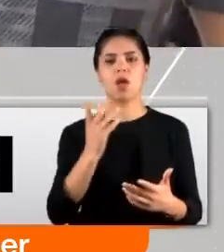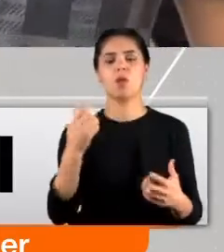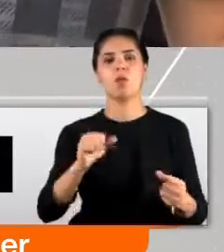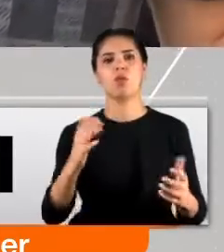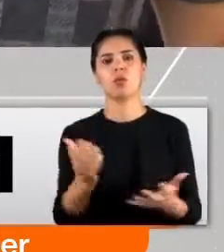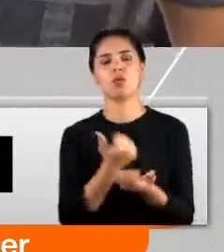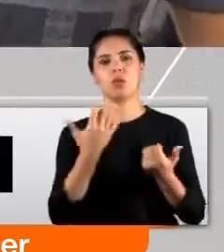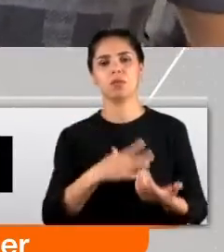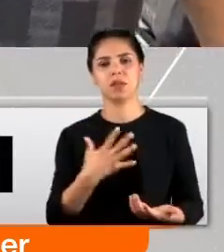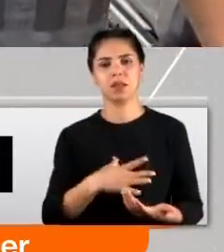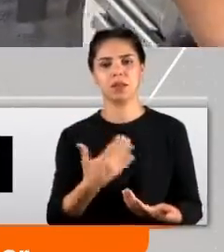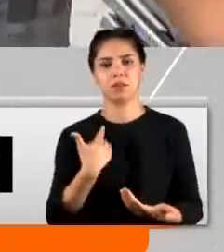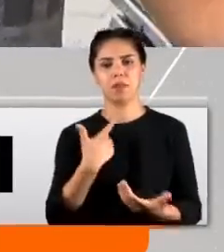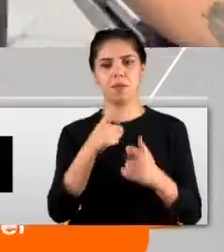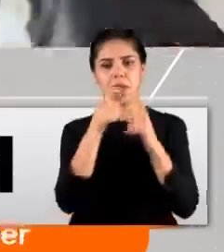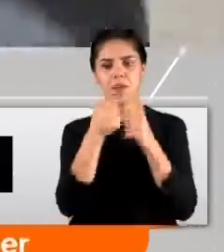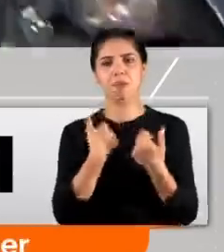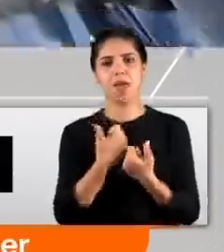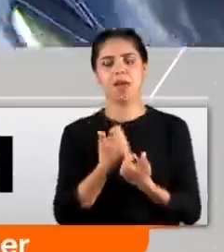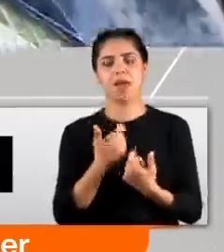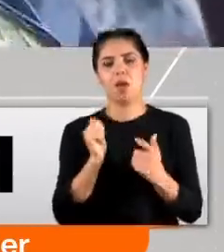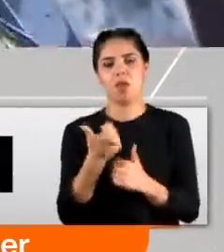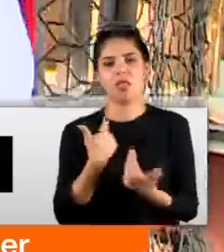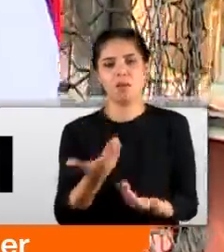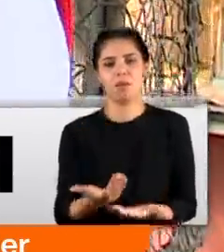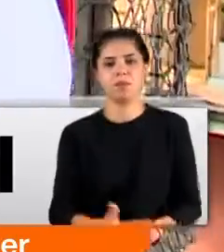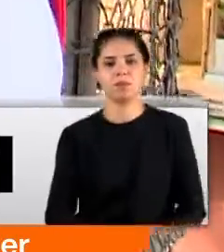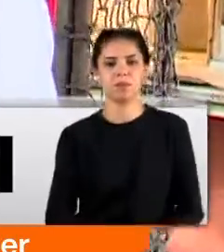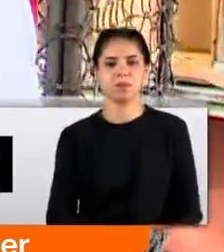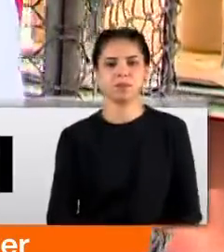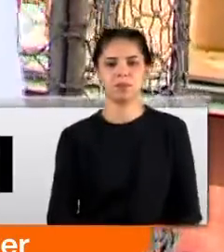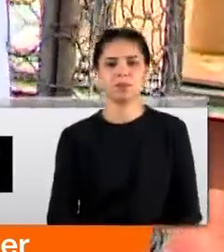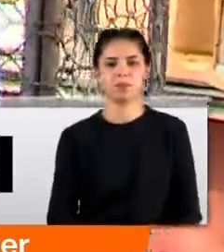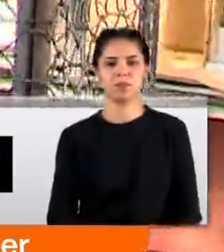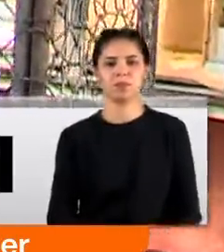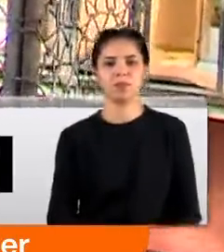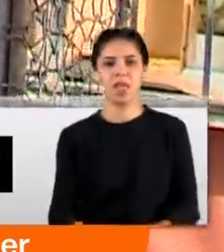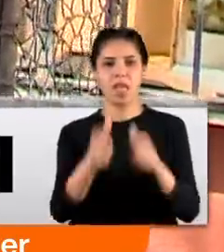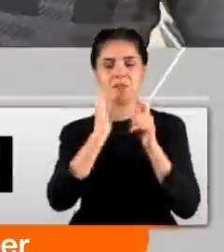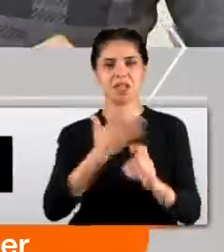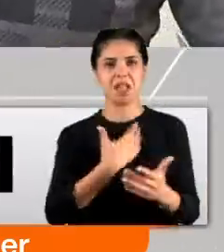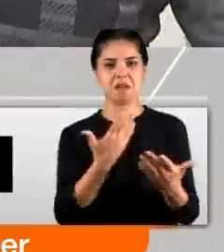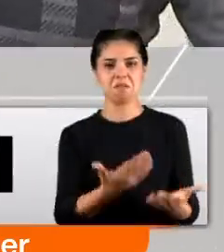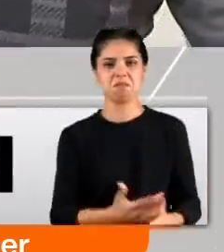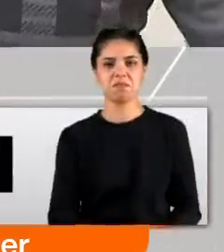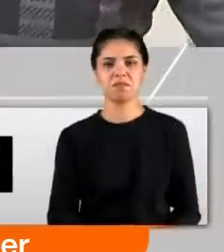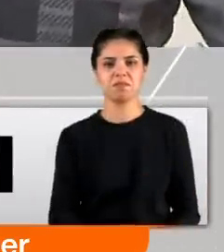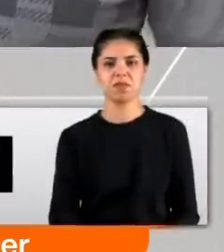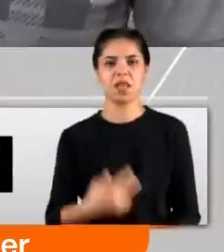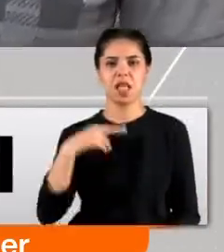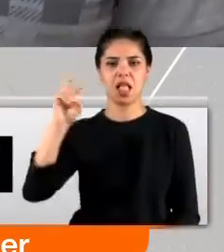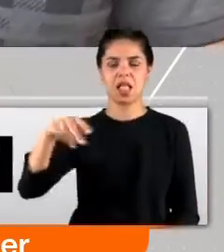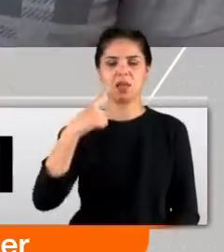kurtarmak istediniz. Yani, tabii ki de. Benim önemli olan ben buradan ekmek yiyorum ben bu motorda. Siz de böyle bir arkadaşı. Ekmeğine sahip çıktı yani. Dengesiz atladım